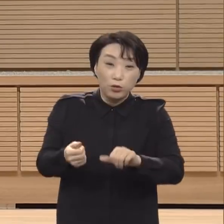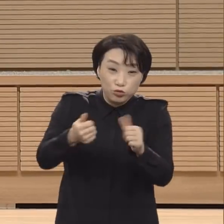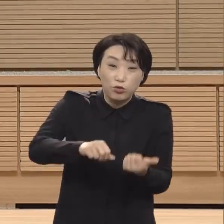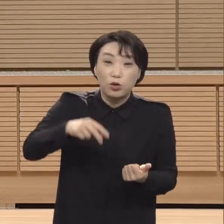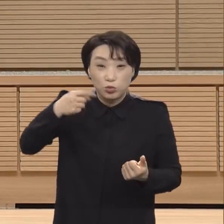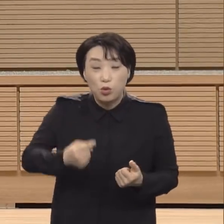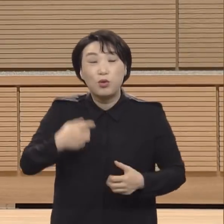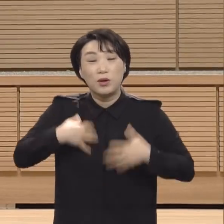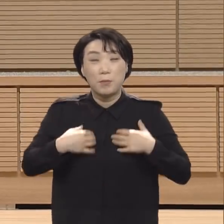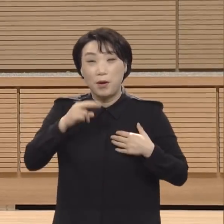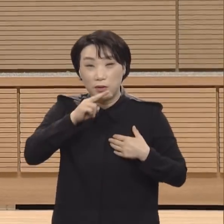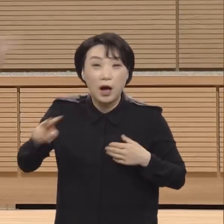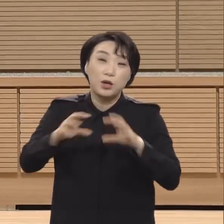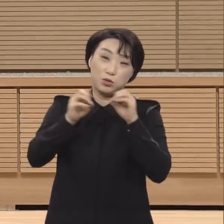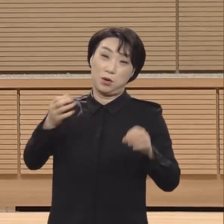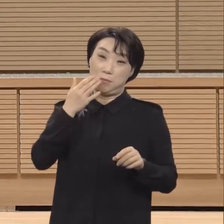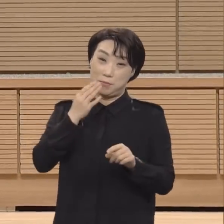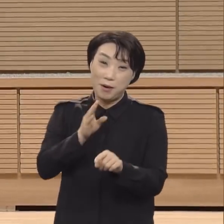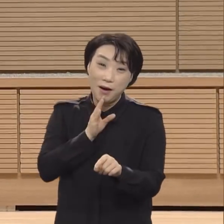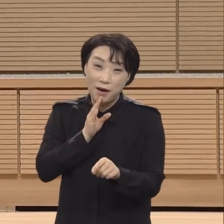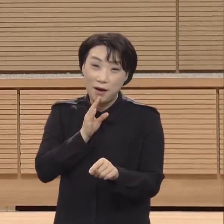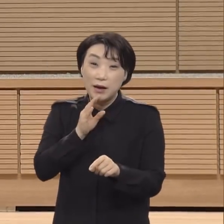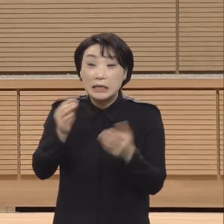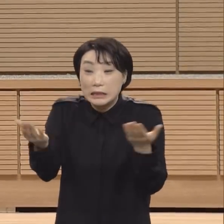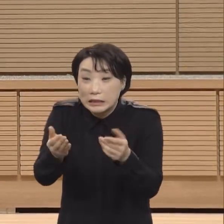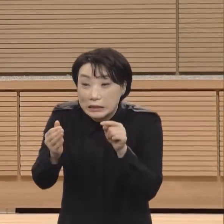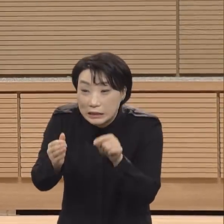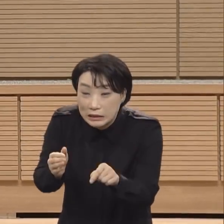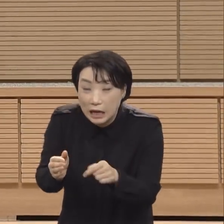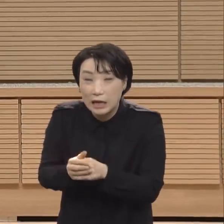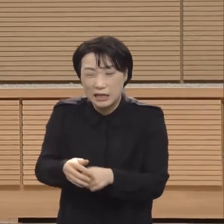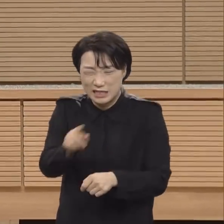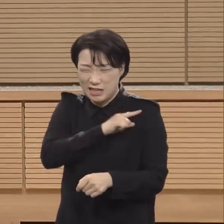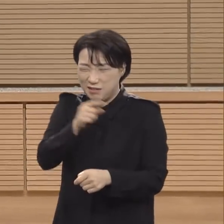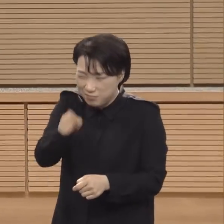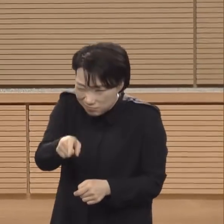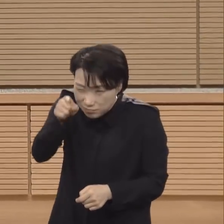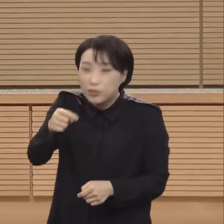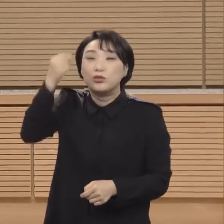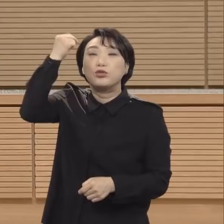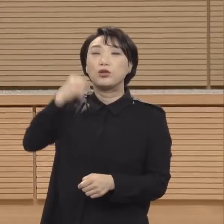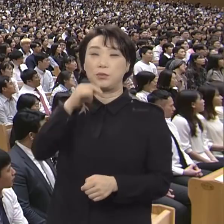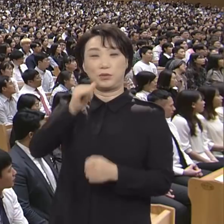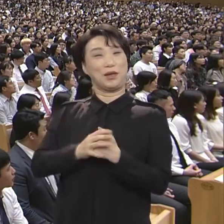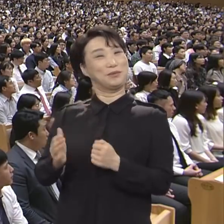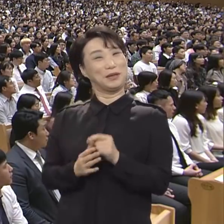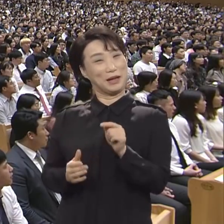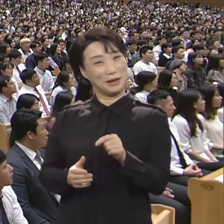기뻐야 전하는 거야. 근데 그 일이 가장 최상의 일이라고 느끼기 때문에.